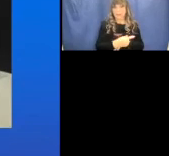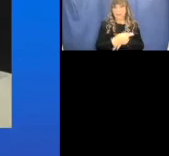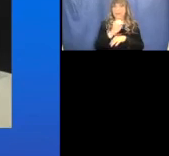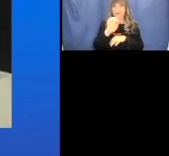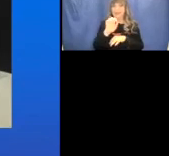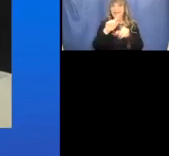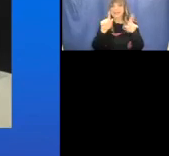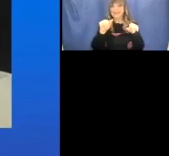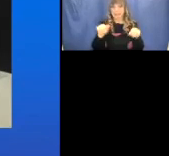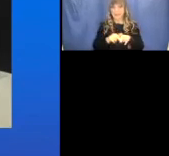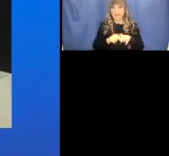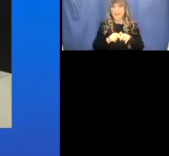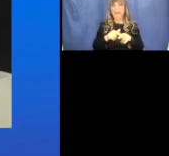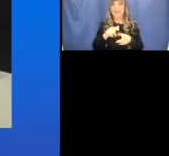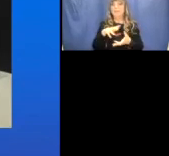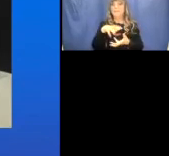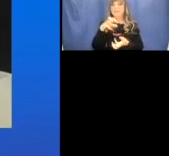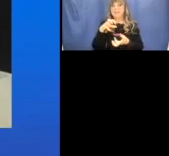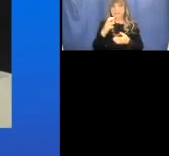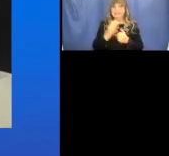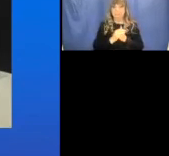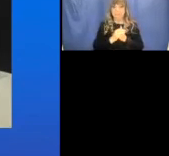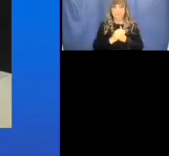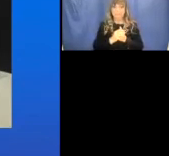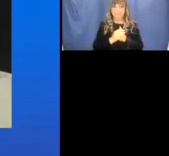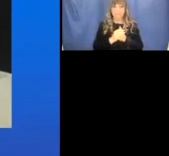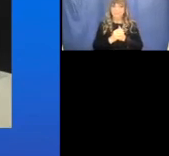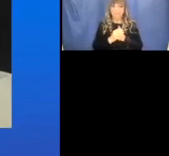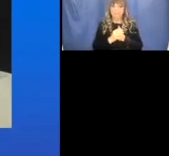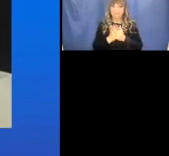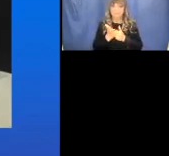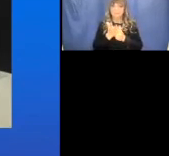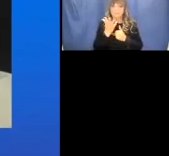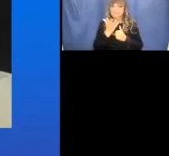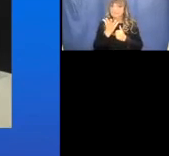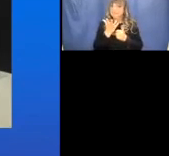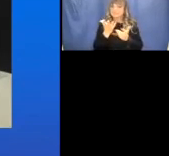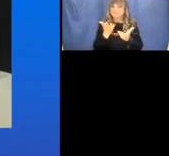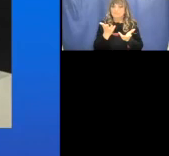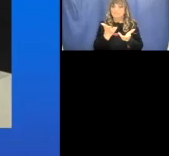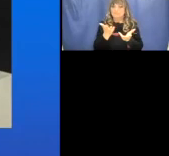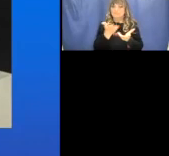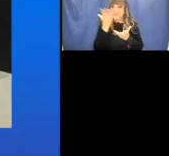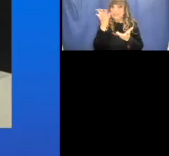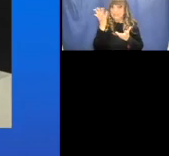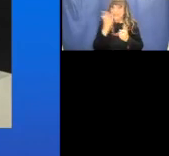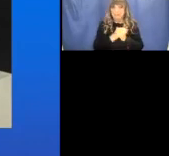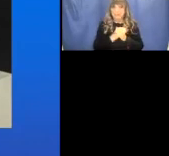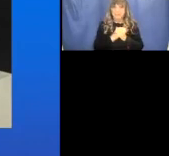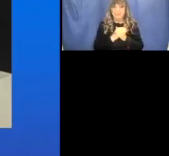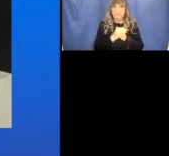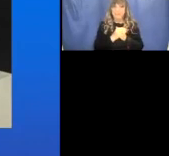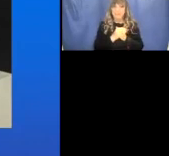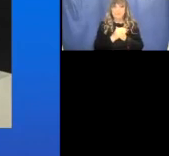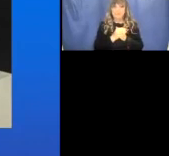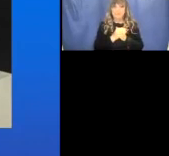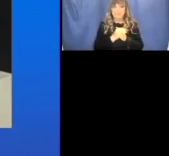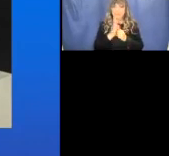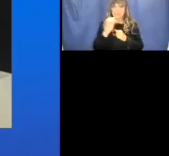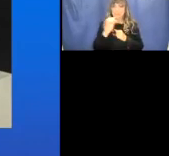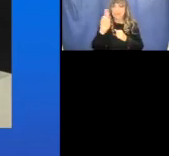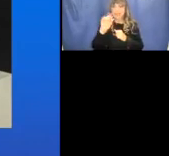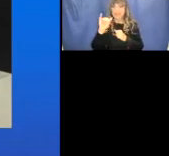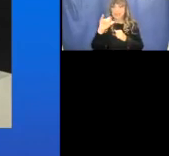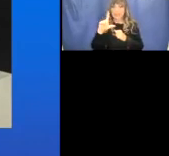tribunale a savona le dame sono quelli caratteristici per esempio del dl berillo che è il